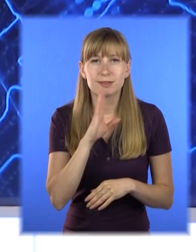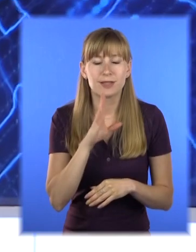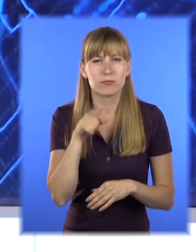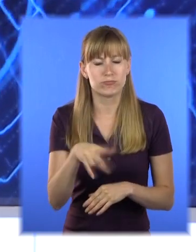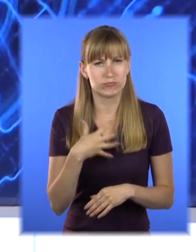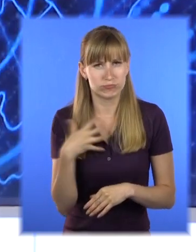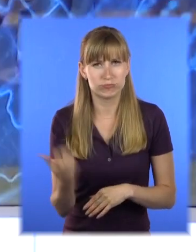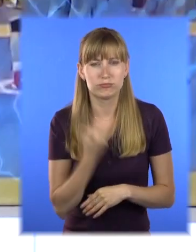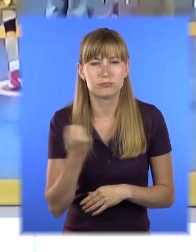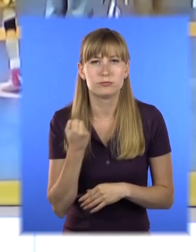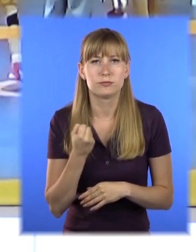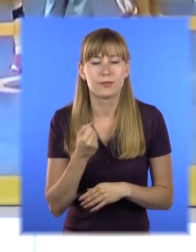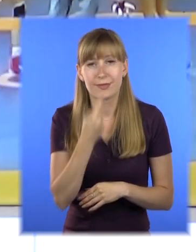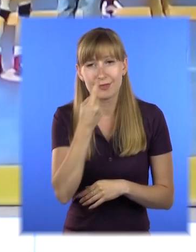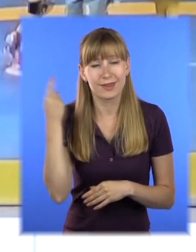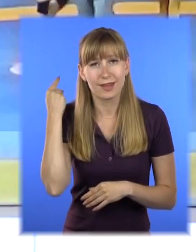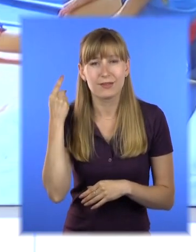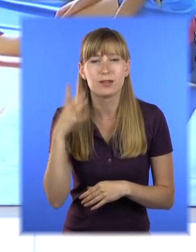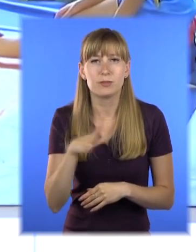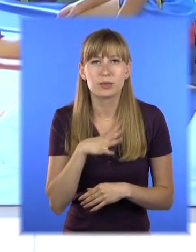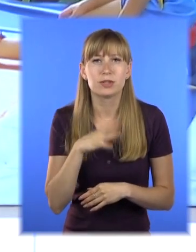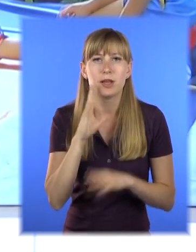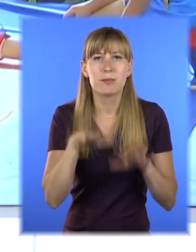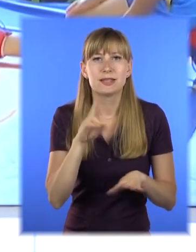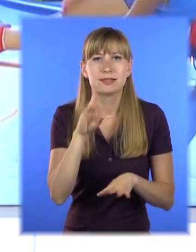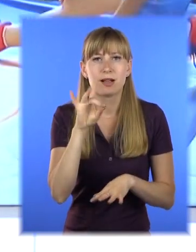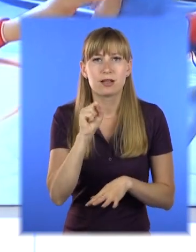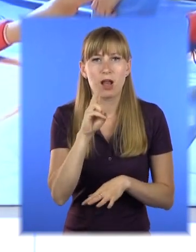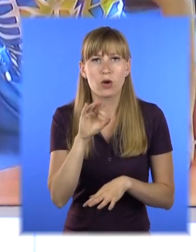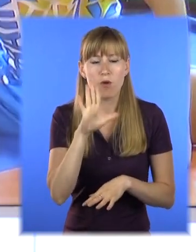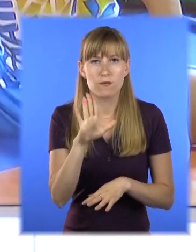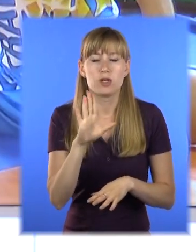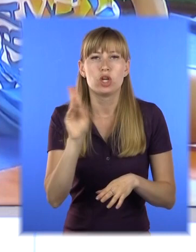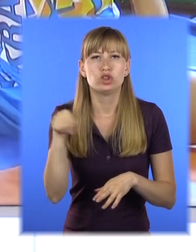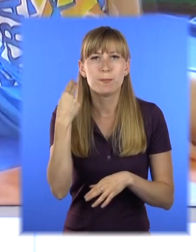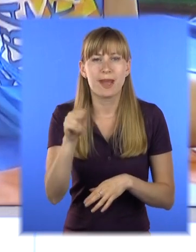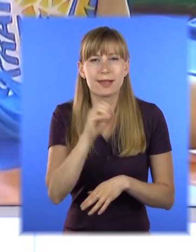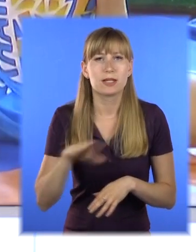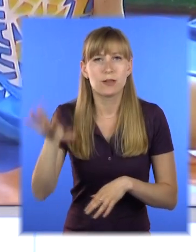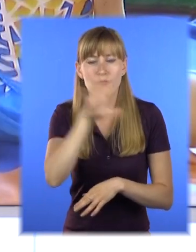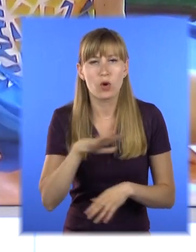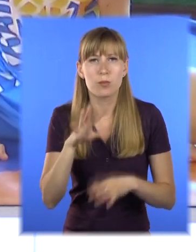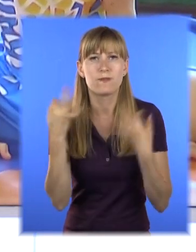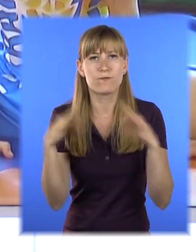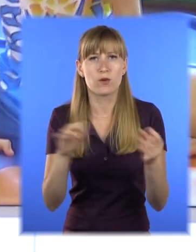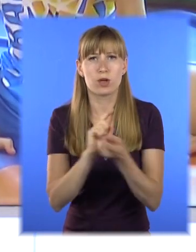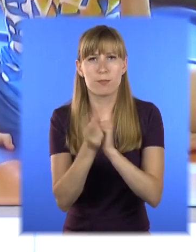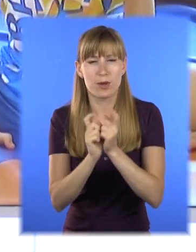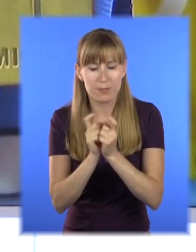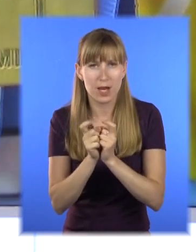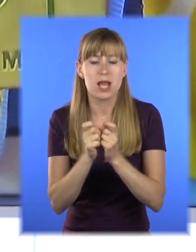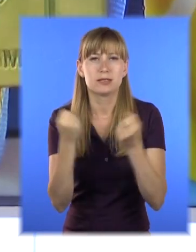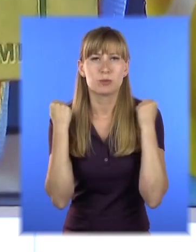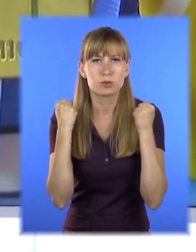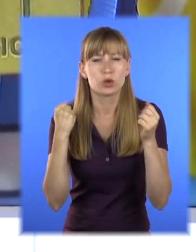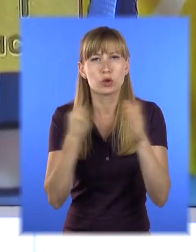Велика сила духу у маленькій дівчинці. Минулими вихідними у Кракові пройшов чемпіонат Європи з вільної боротьби серед спортсменів